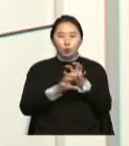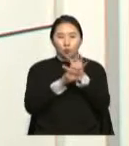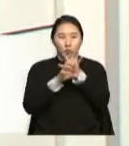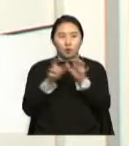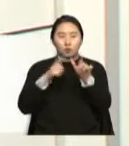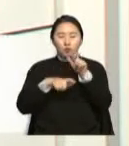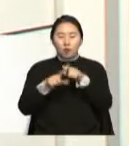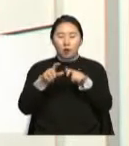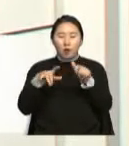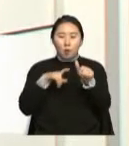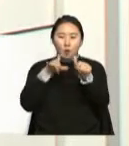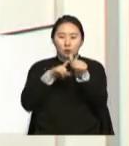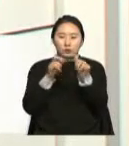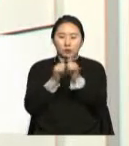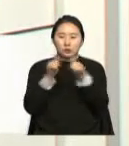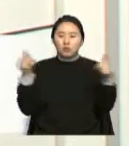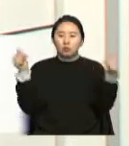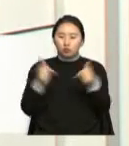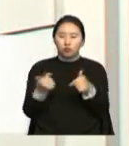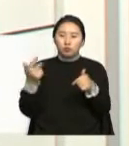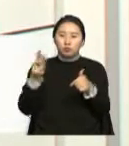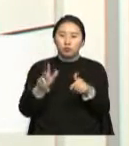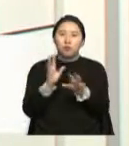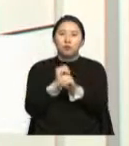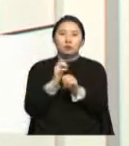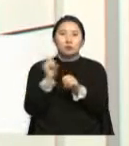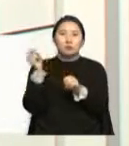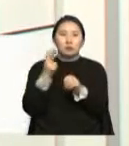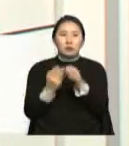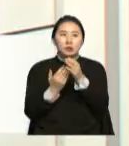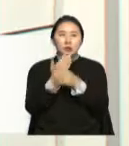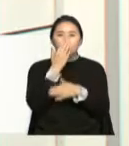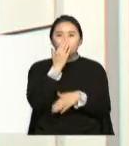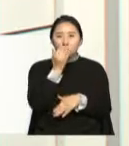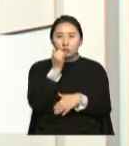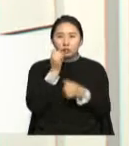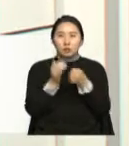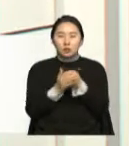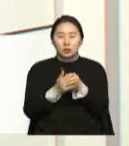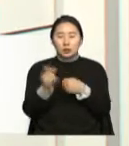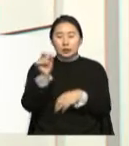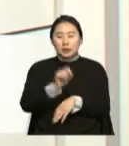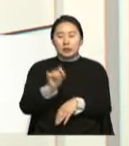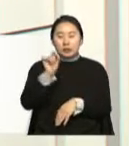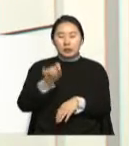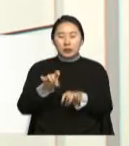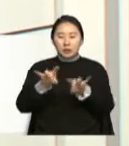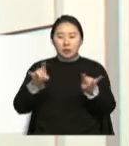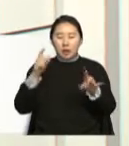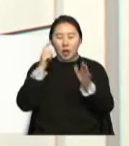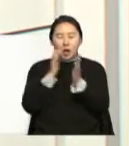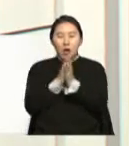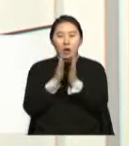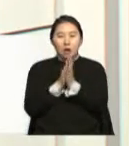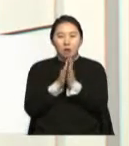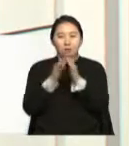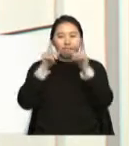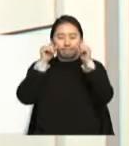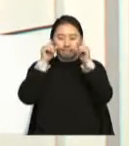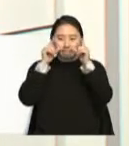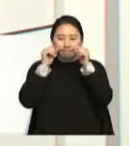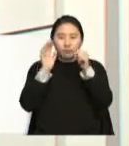코로나19 추가 확진자가 감소세를 보이고 있지만 언제든 다시 유행할 수 있어 이 지자체별로 긴장의 끈을 놓지 않고